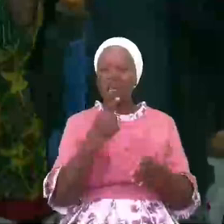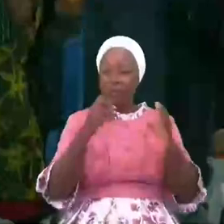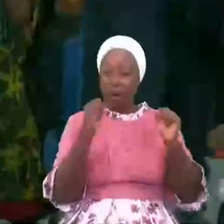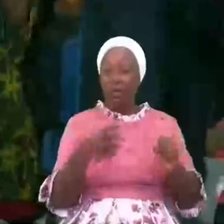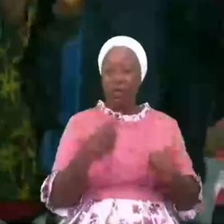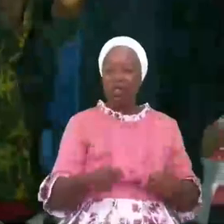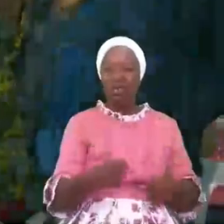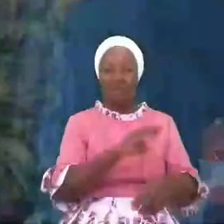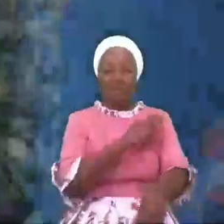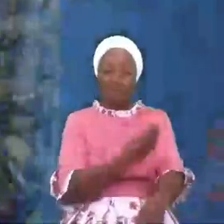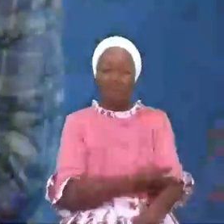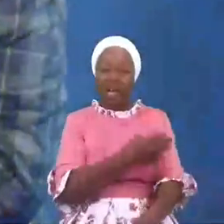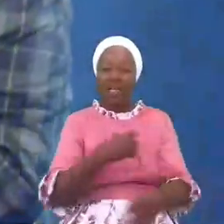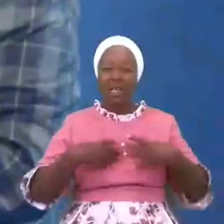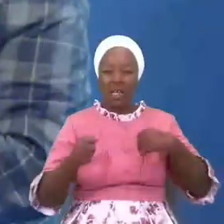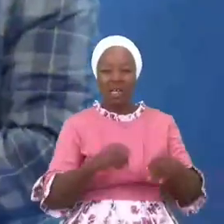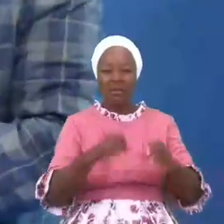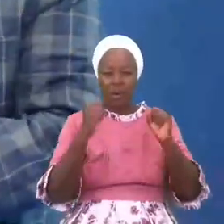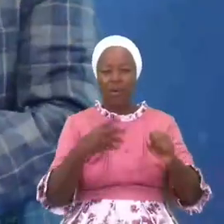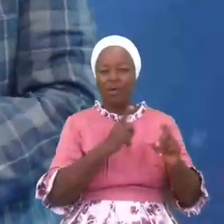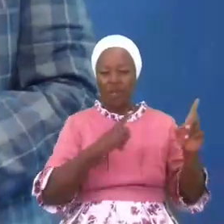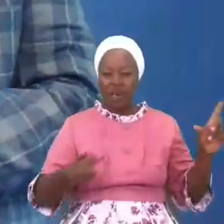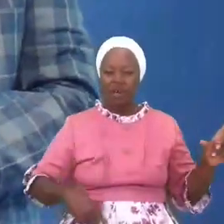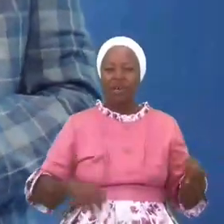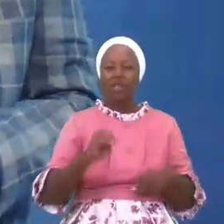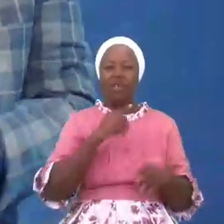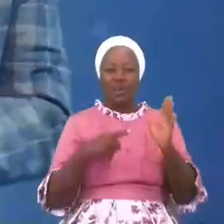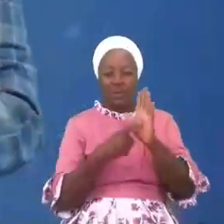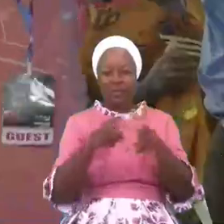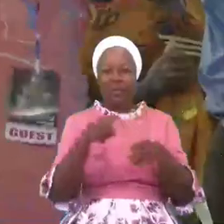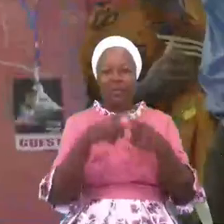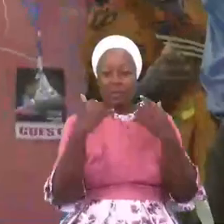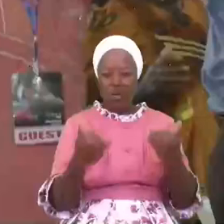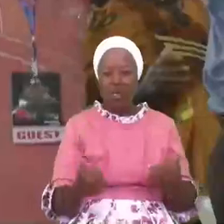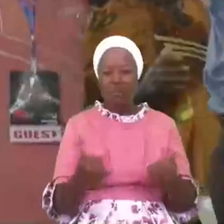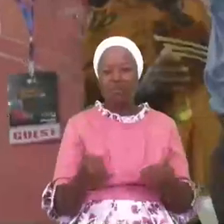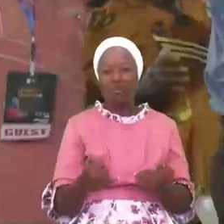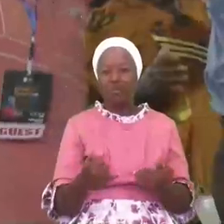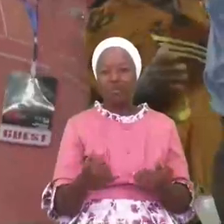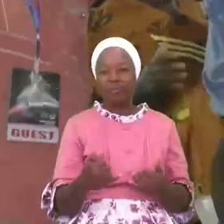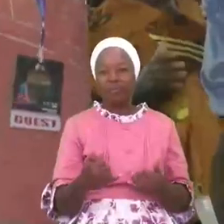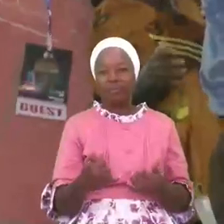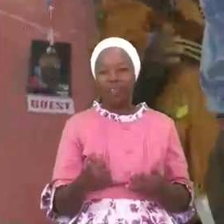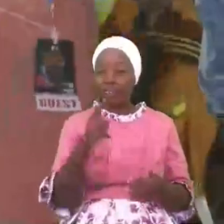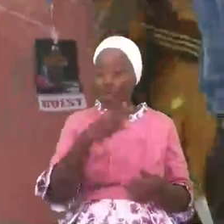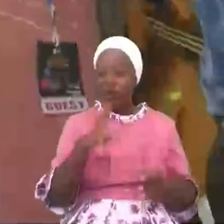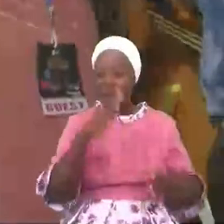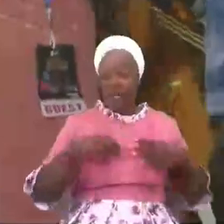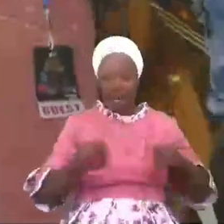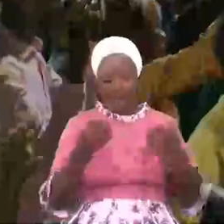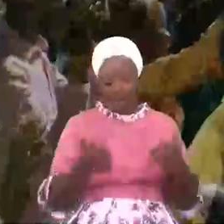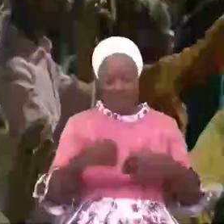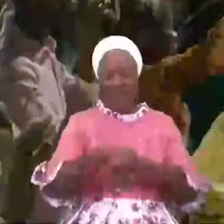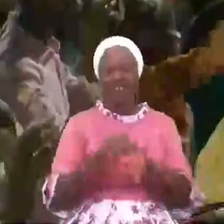la force et la puissance de guérison du Seigneur te sera révélée là-bas. Tu es guéri ce